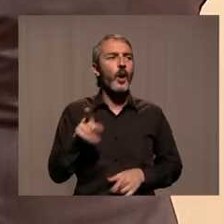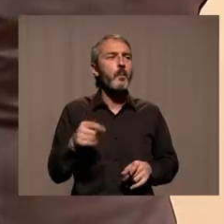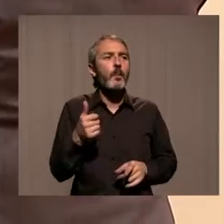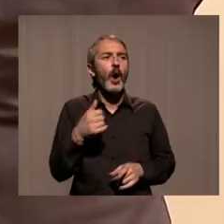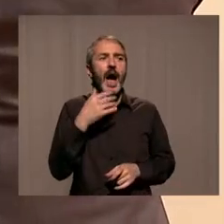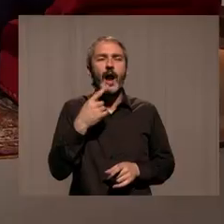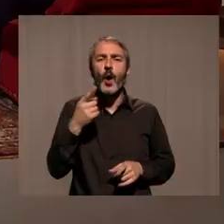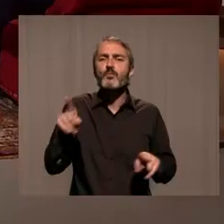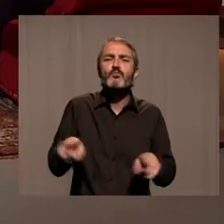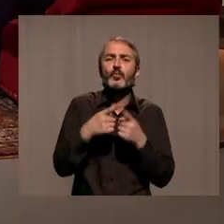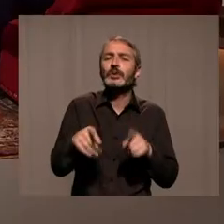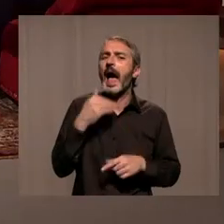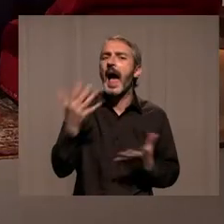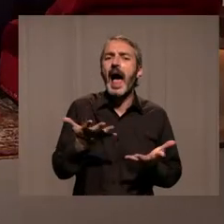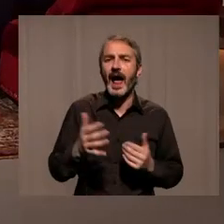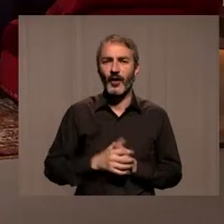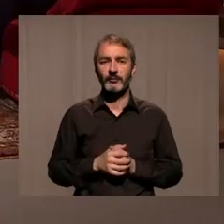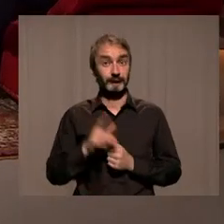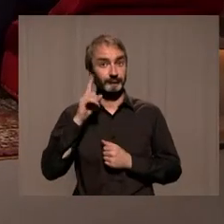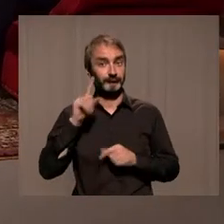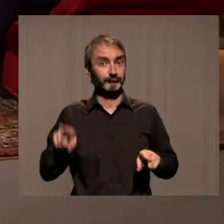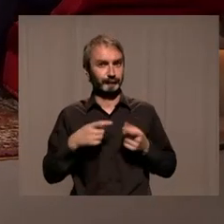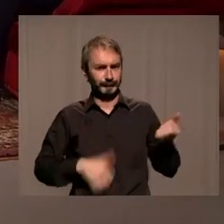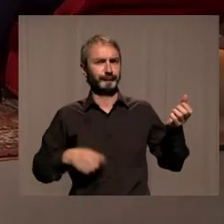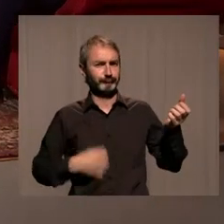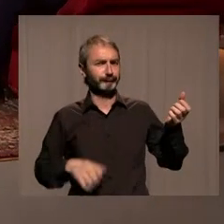marge. Minuts musicals.